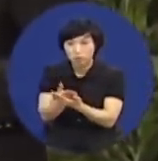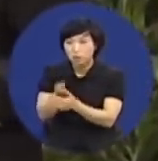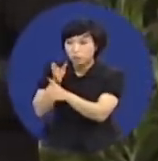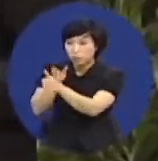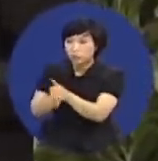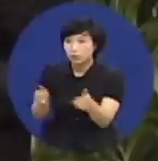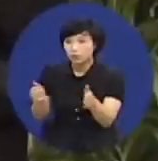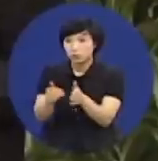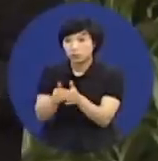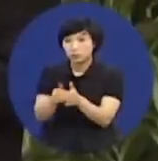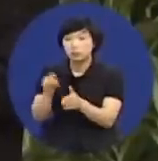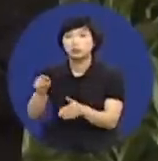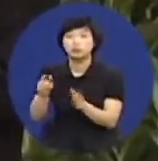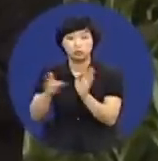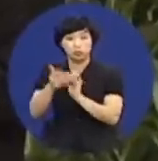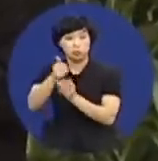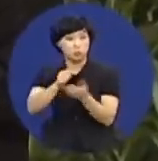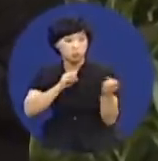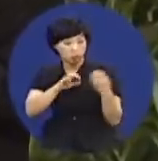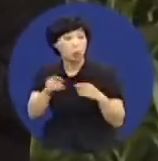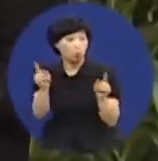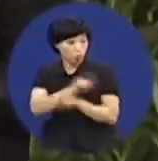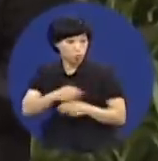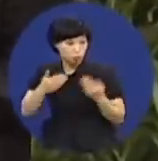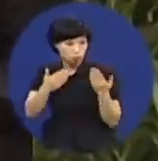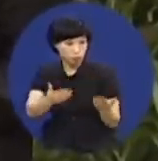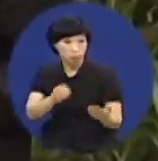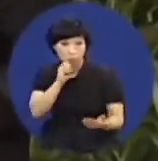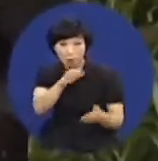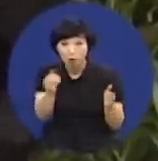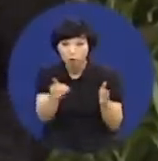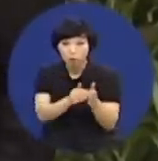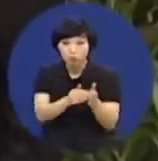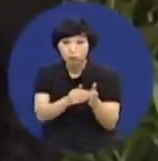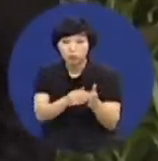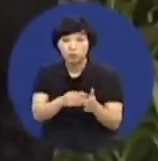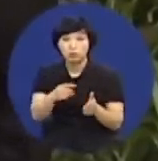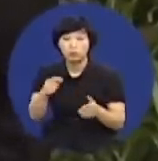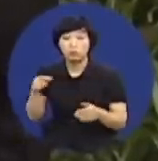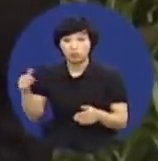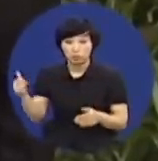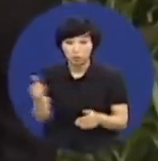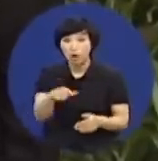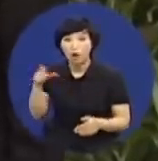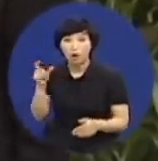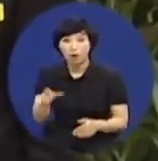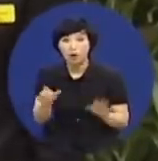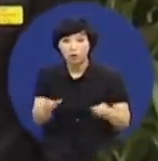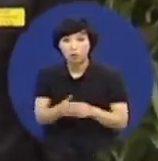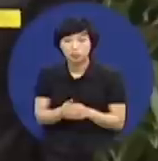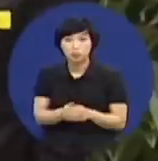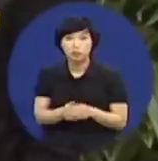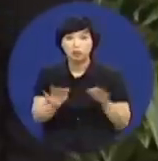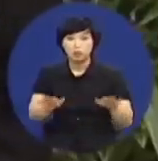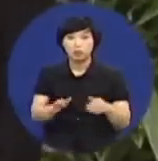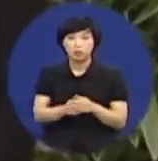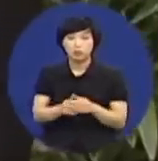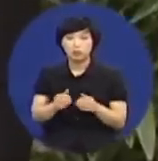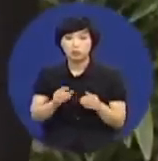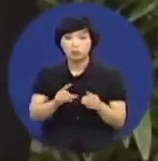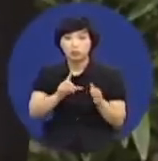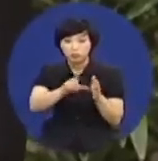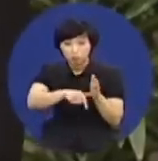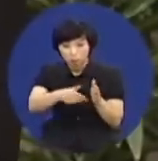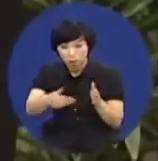ら、治してあげようと考えていったものの、イエスは行かず、しばらく経って